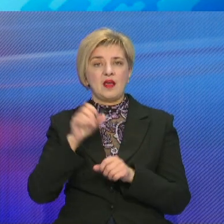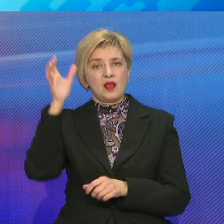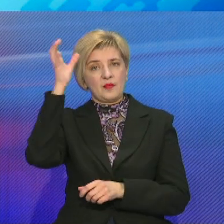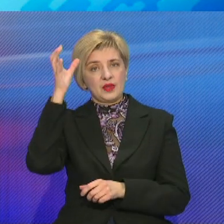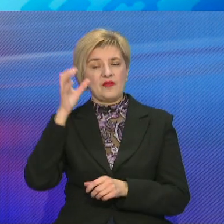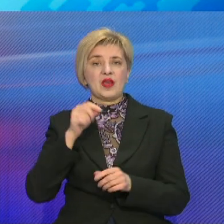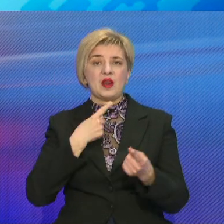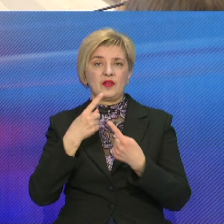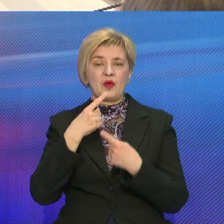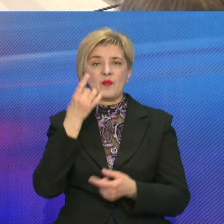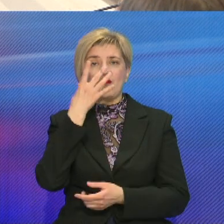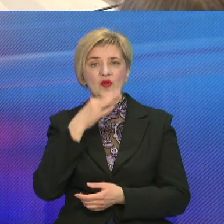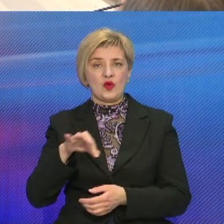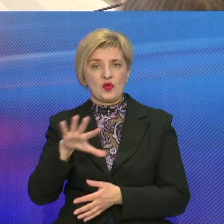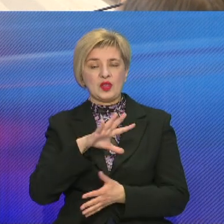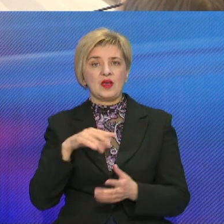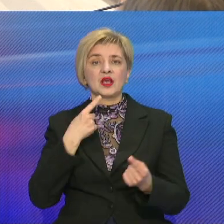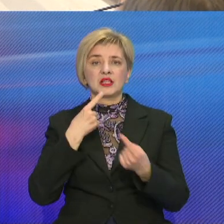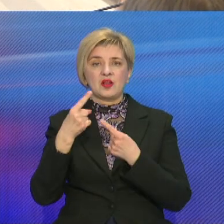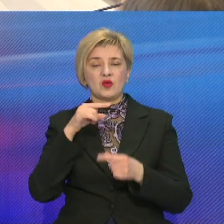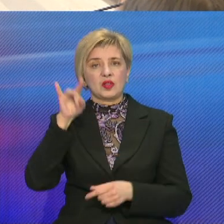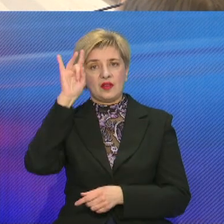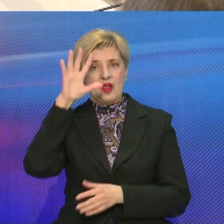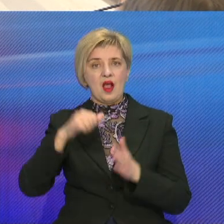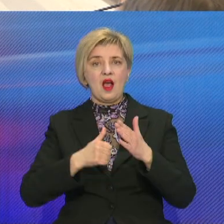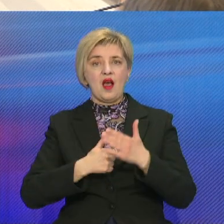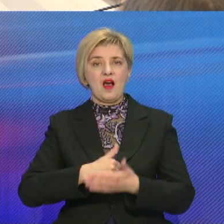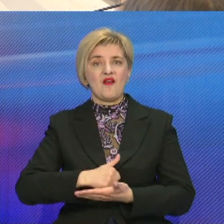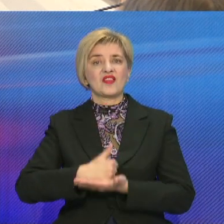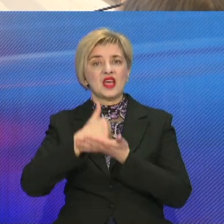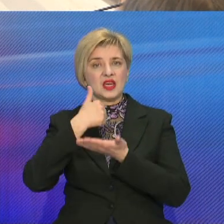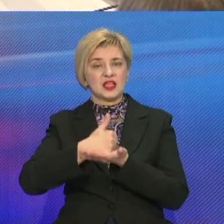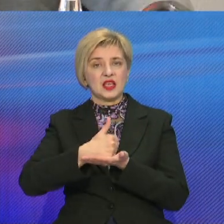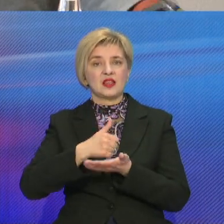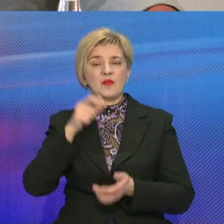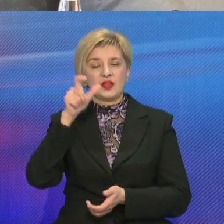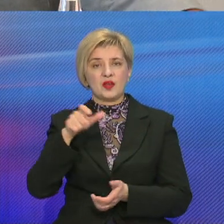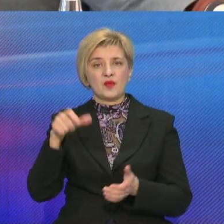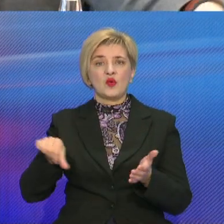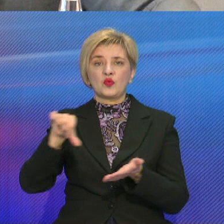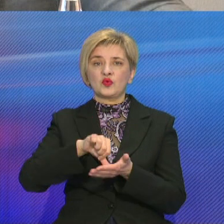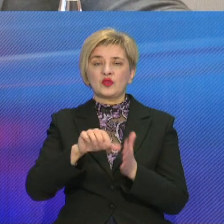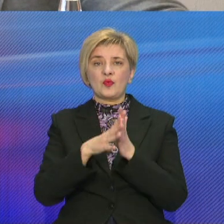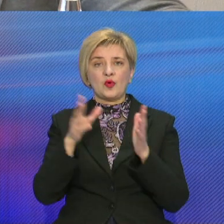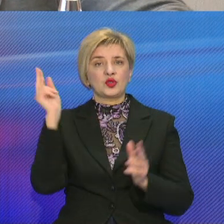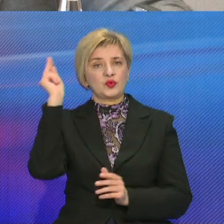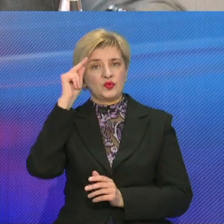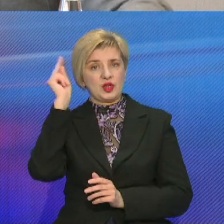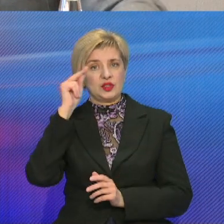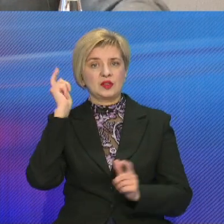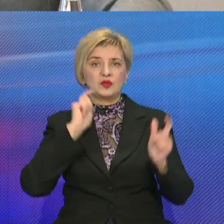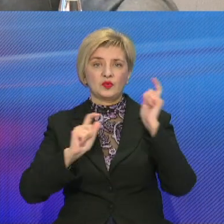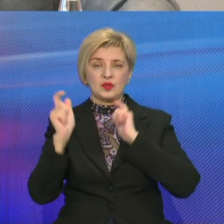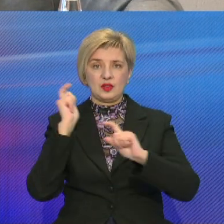Гродне. До масштабного диалогу с ведомыми и авторитетными особами долучается все больше навученцев и студентов.